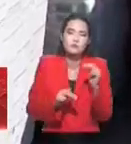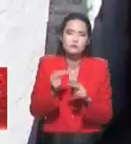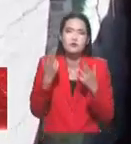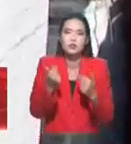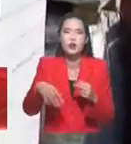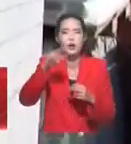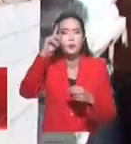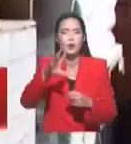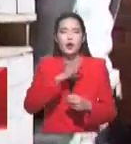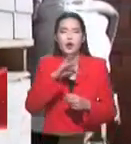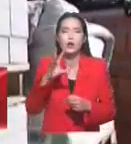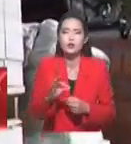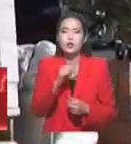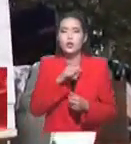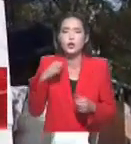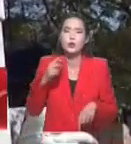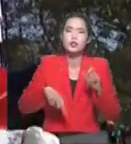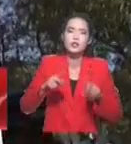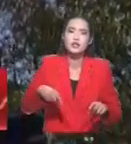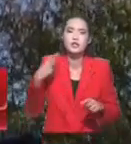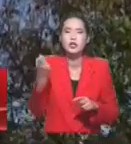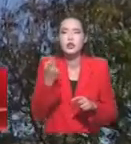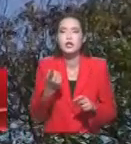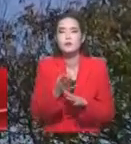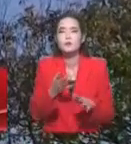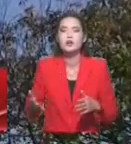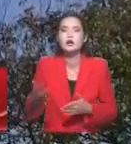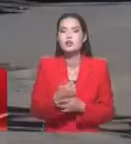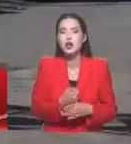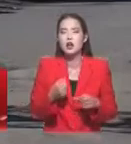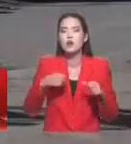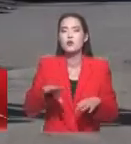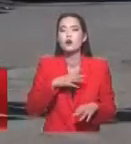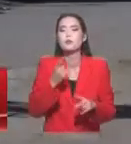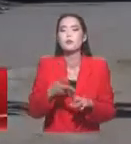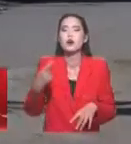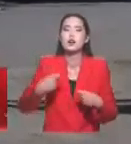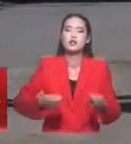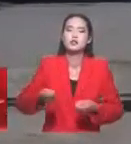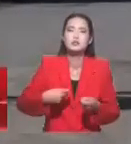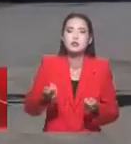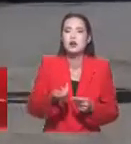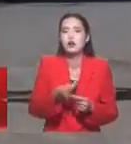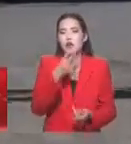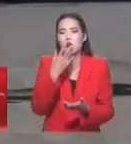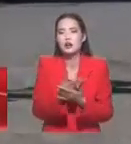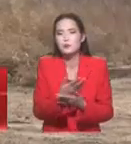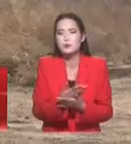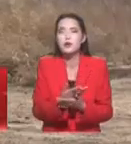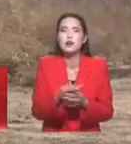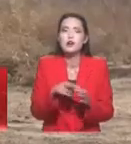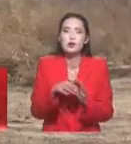белгілі. Бірақ өз үйім өлең төсегімнің жырын жырлауға не жетсін. Біз атаған сатылардан сүрінбей өтіп, үйлі болсаңыз,